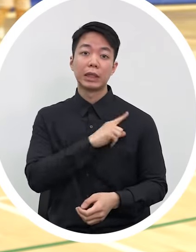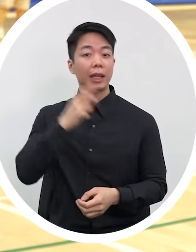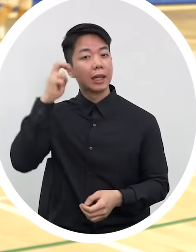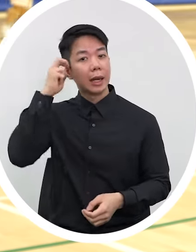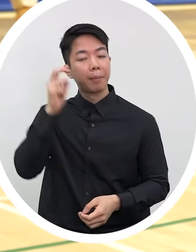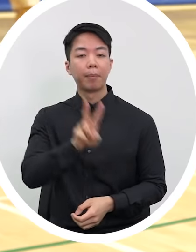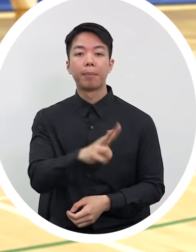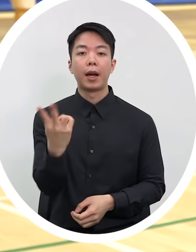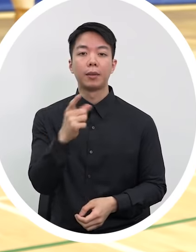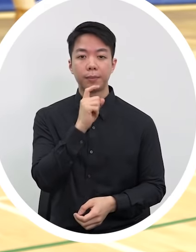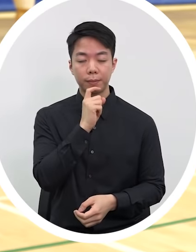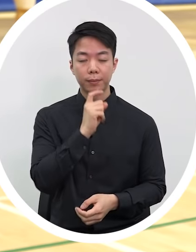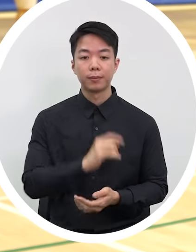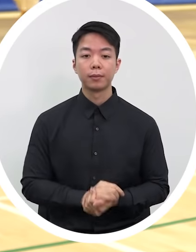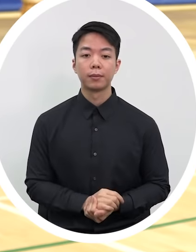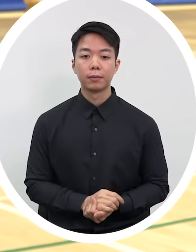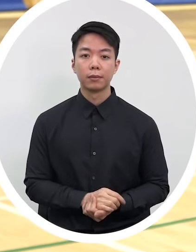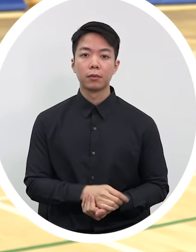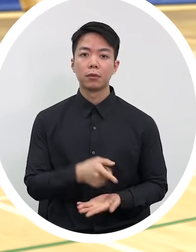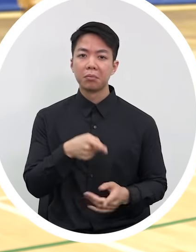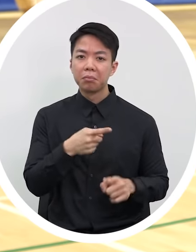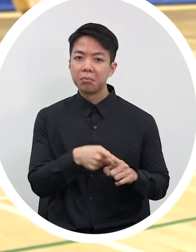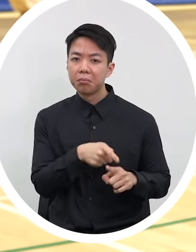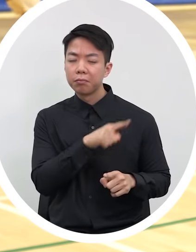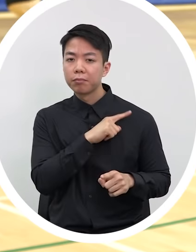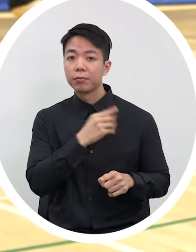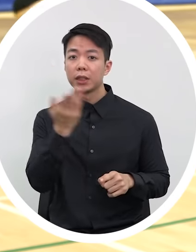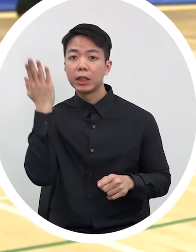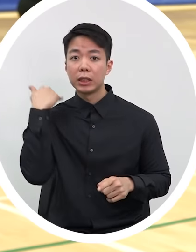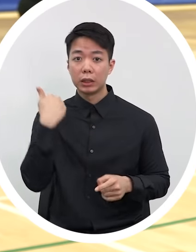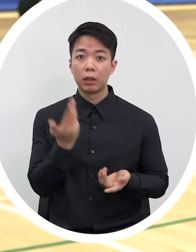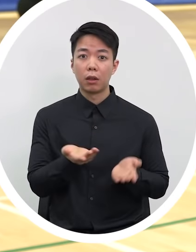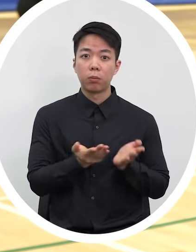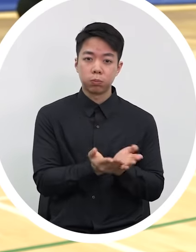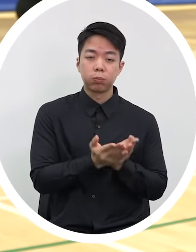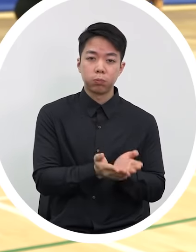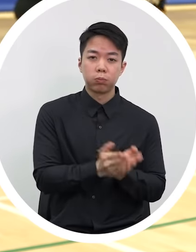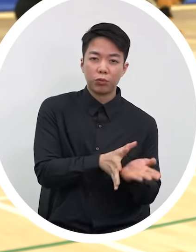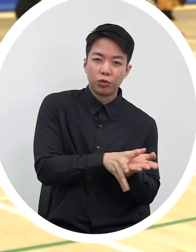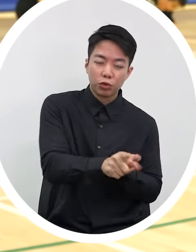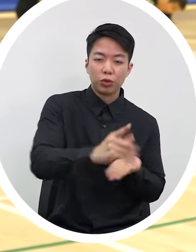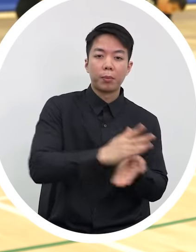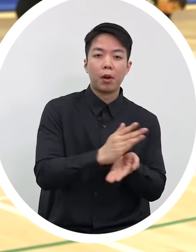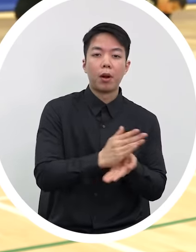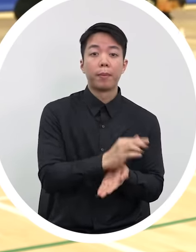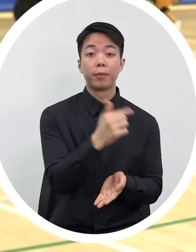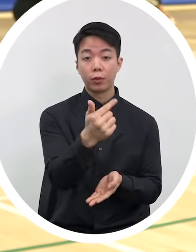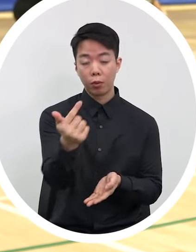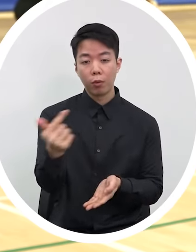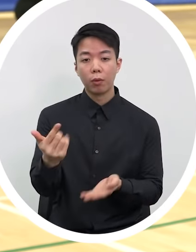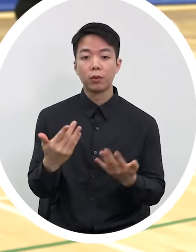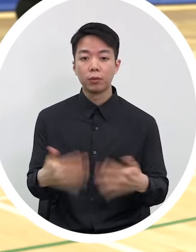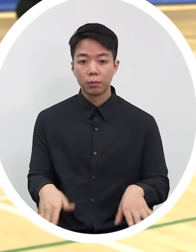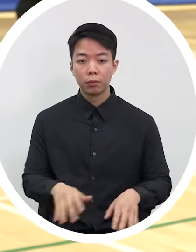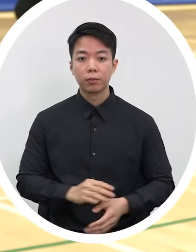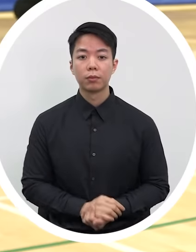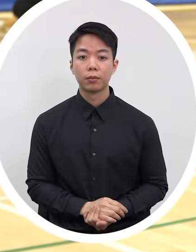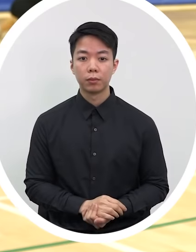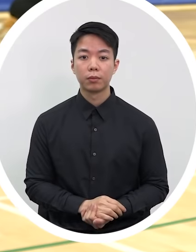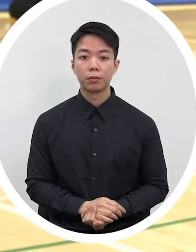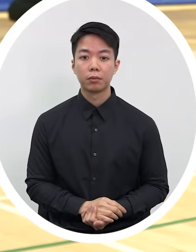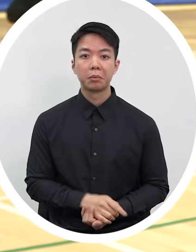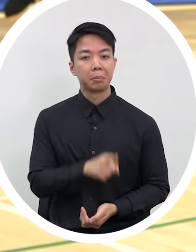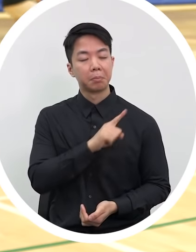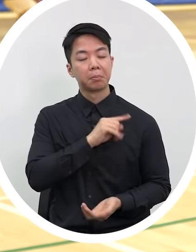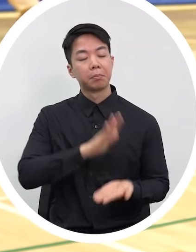諗法唔同咗咯。因為當時諗我自己對於呢個專業，可能我做讀咗咁耐書，我